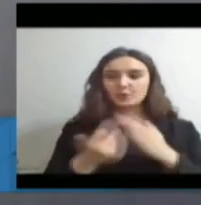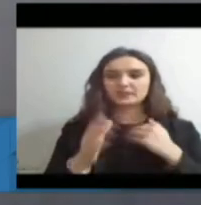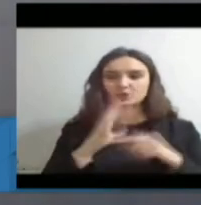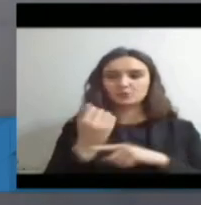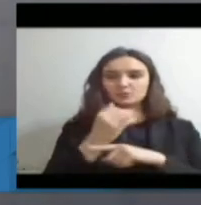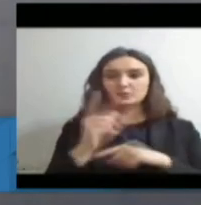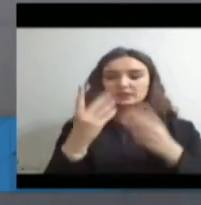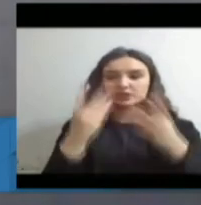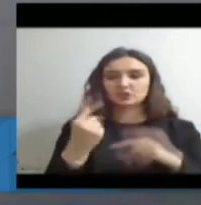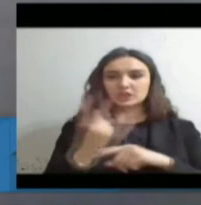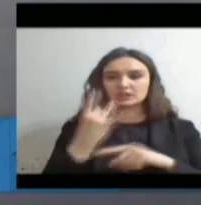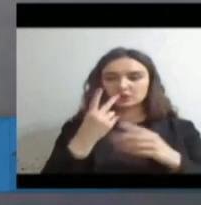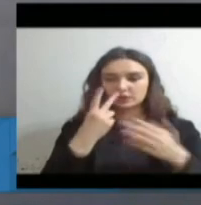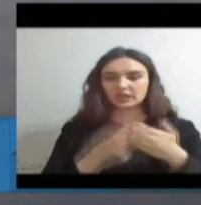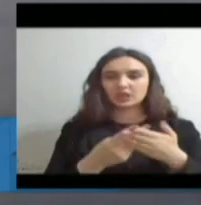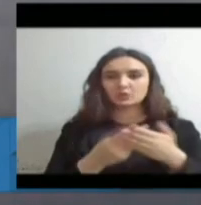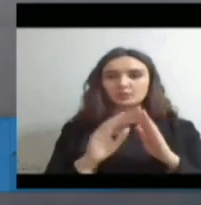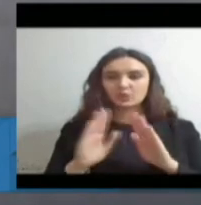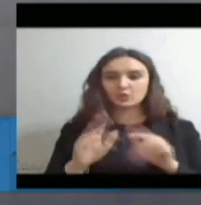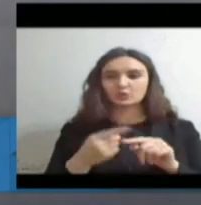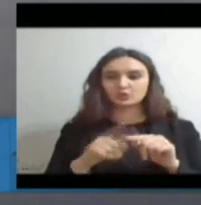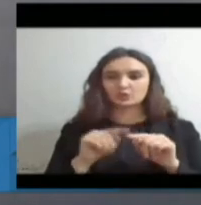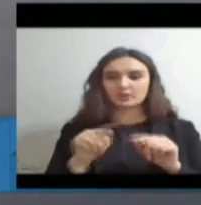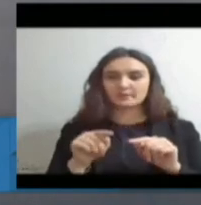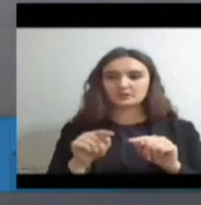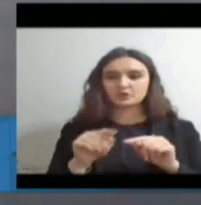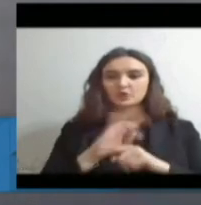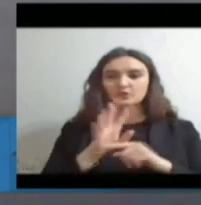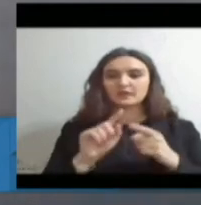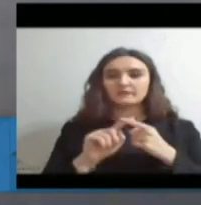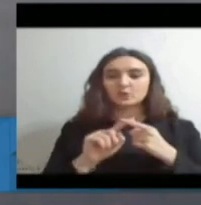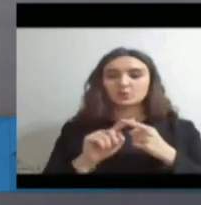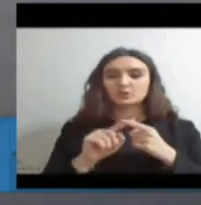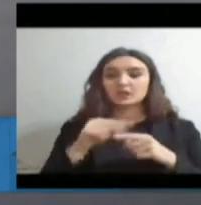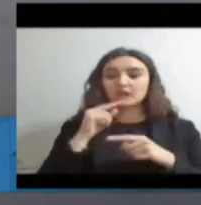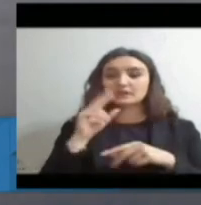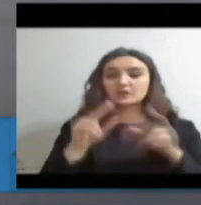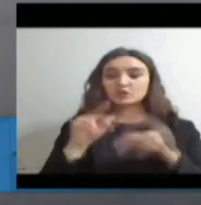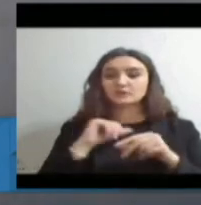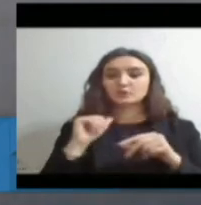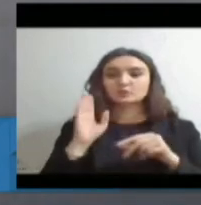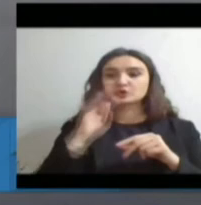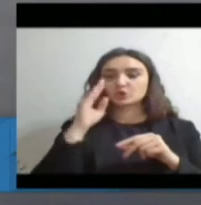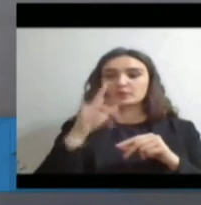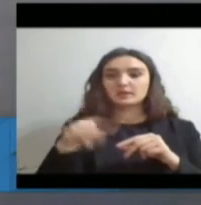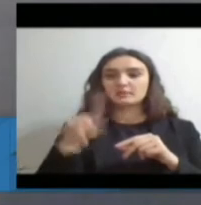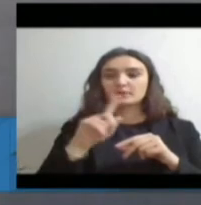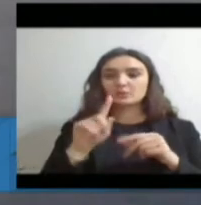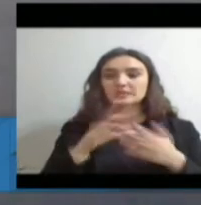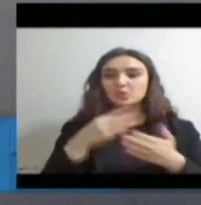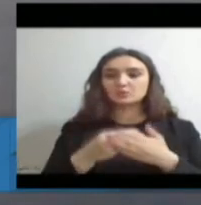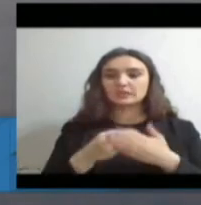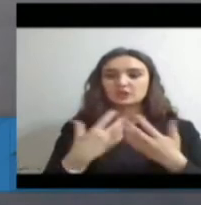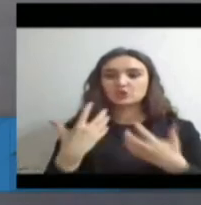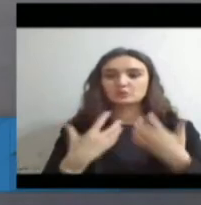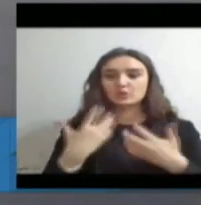ერთხელ გაეცანით მხოლოდ აი ამ ქცევას კორონავირუსის და ასე შემდეგ, გაითვალისწინონ თვითონ მშობლებმაც ეს, რომ საკუთარი შფოთვის